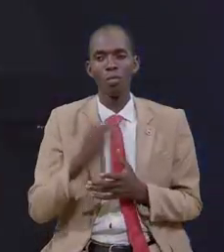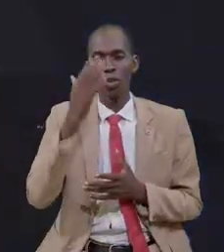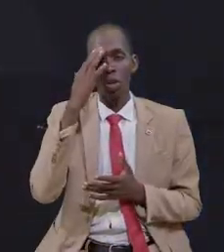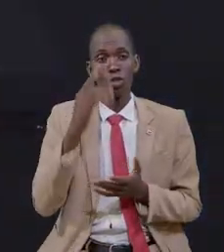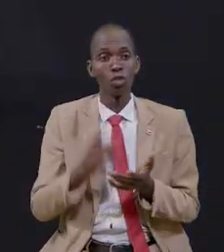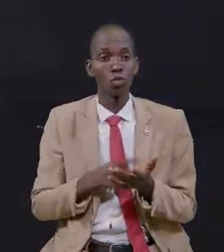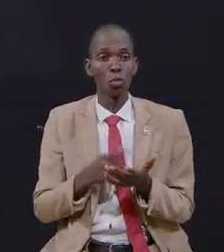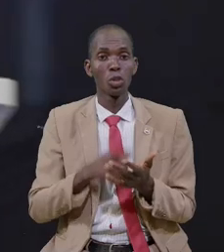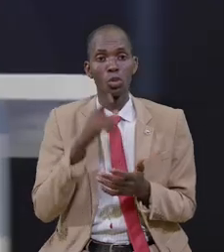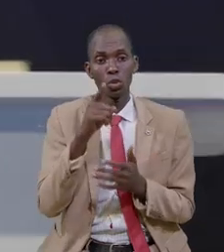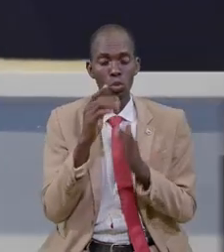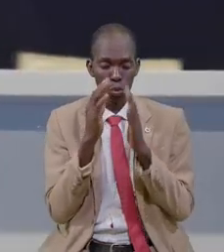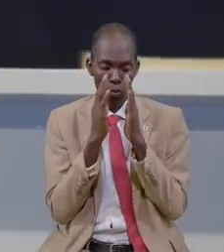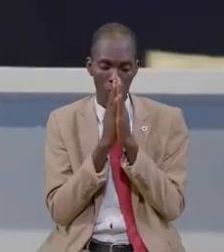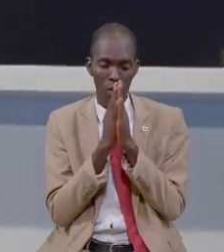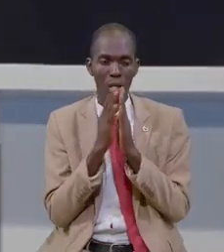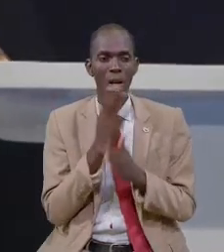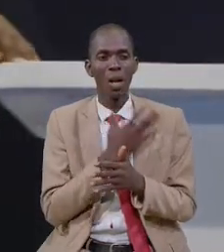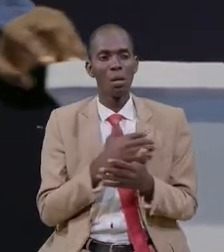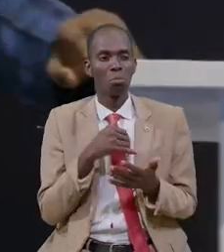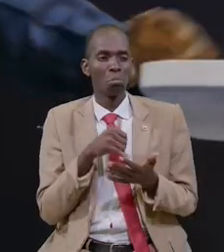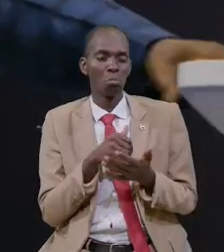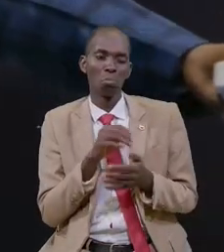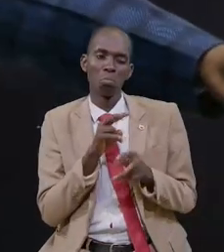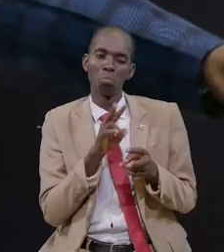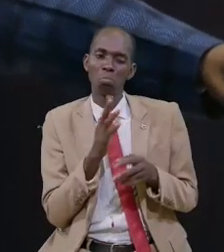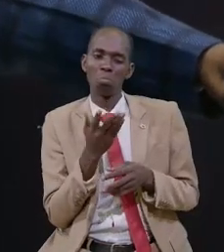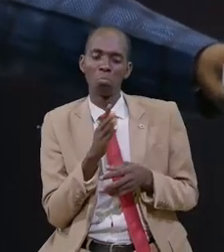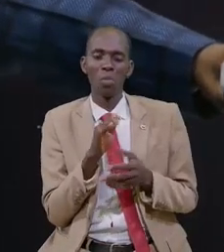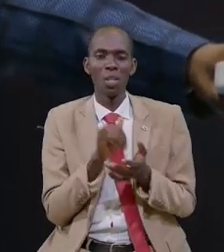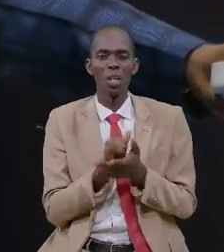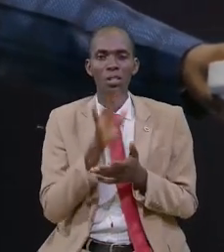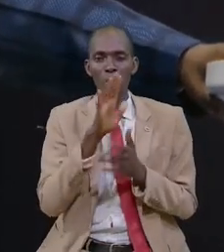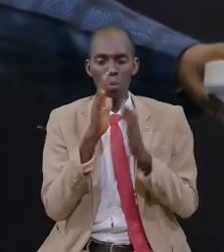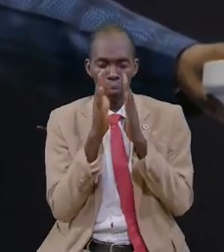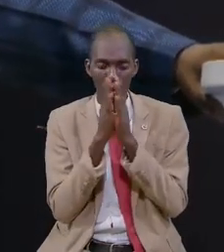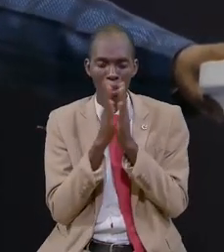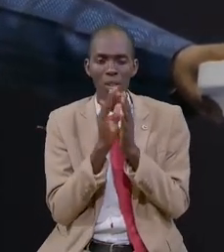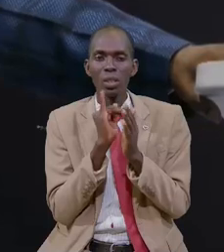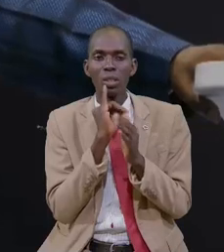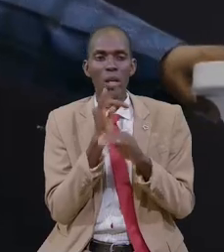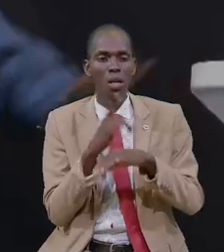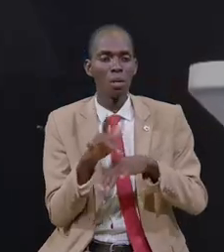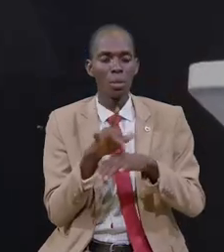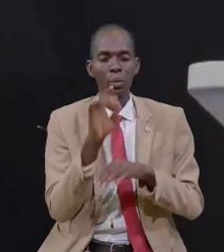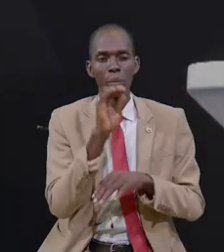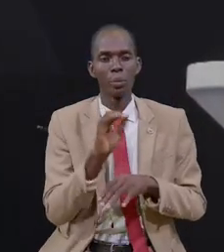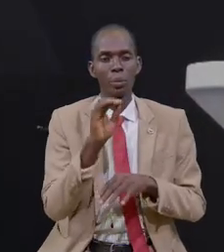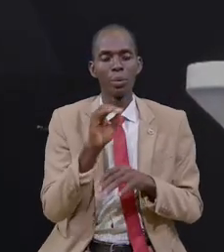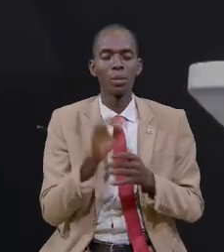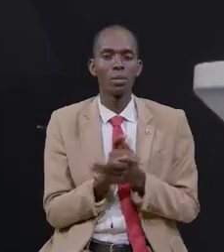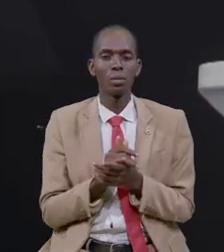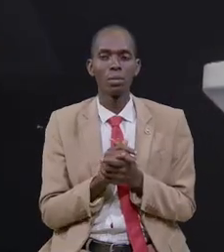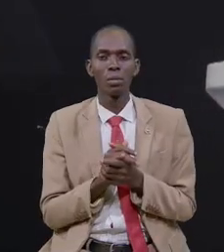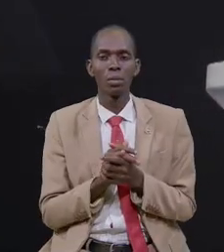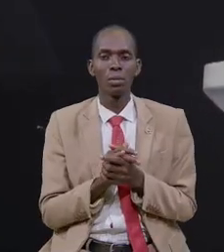Parfois tu pries et il semble que ta prière ne marche pas.